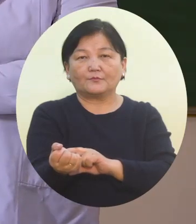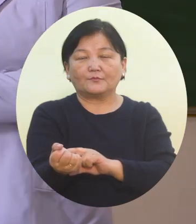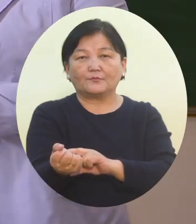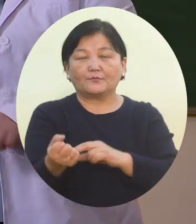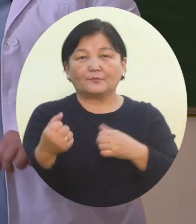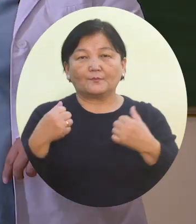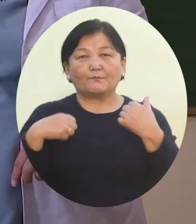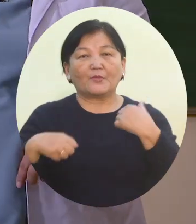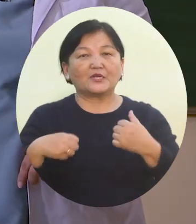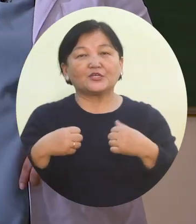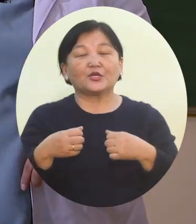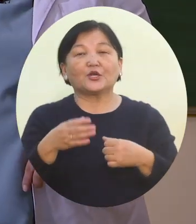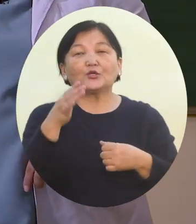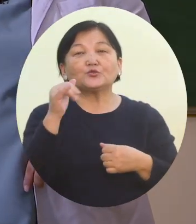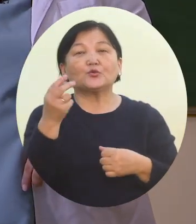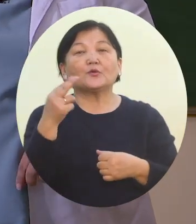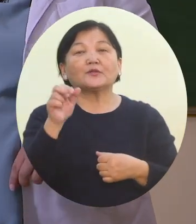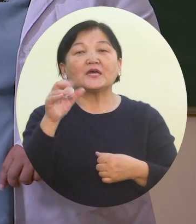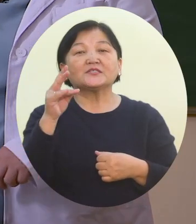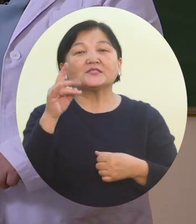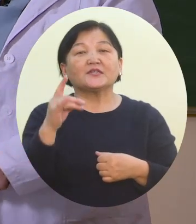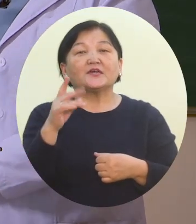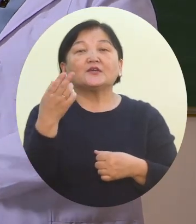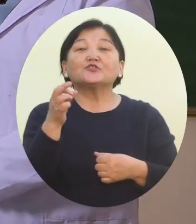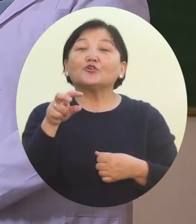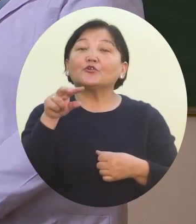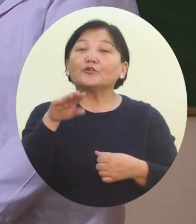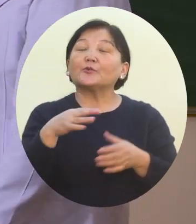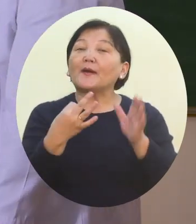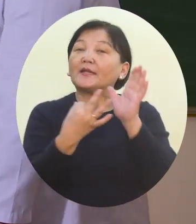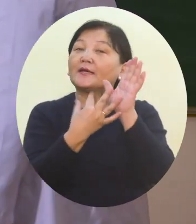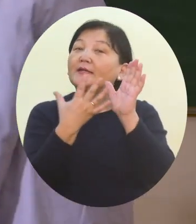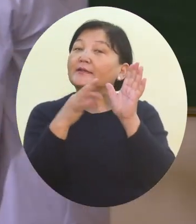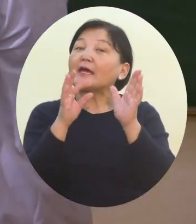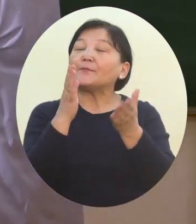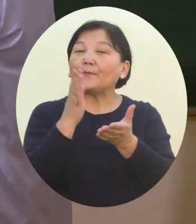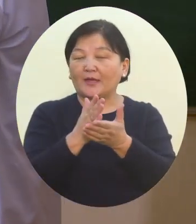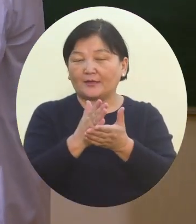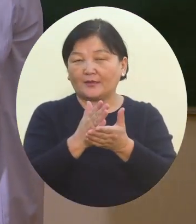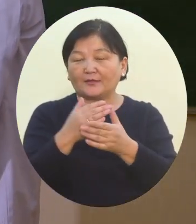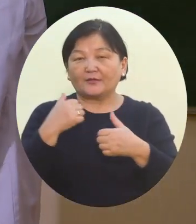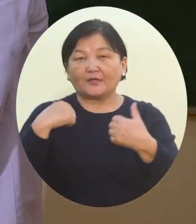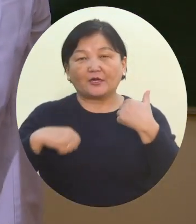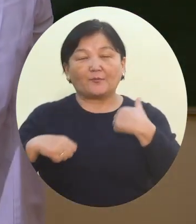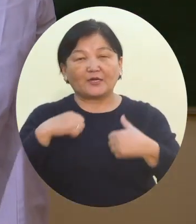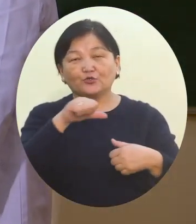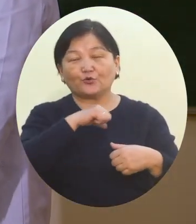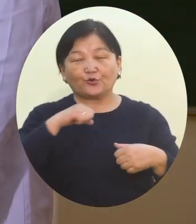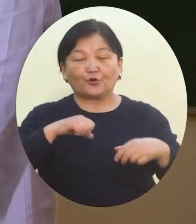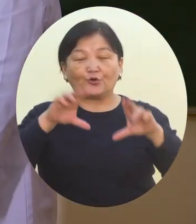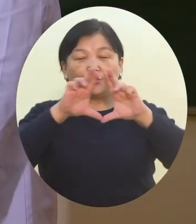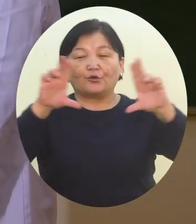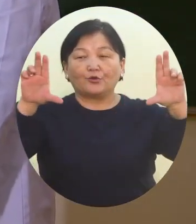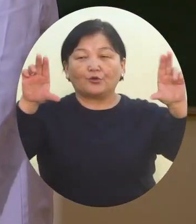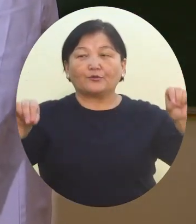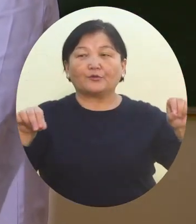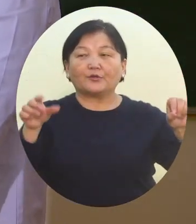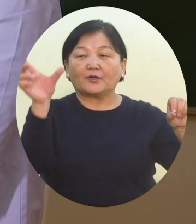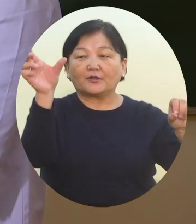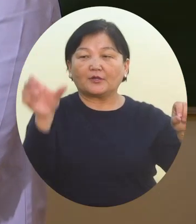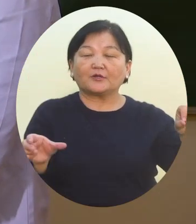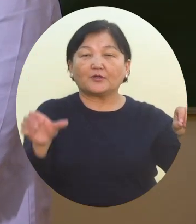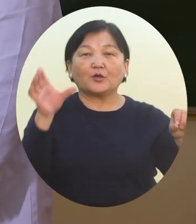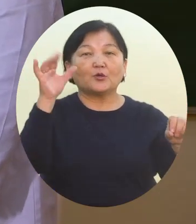Багшийн судасны зохиолт бол 1 минутын хугацаанд 80 байна. За тэгэхээр багш нь хүснэгтэн дээрээ судасныхаа зохиолтын тоог 80